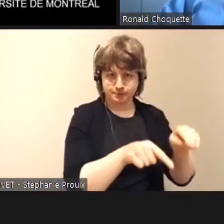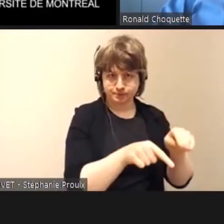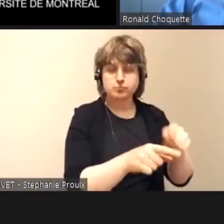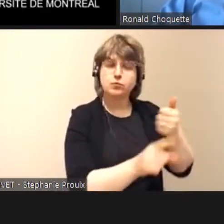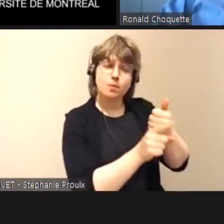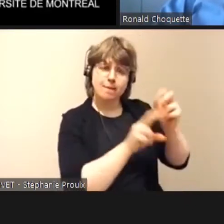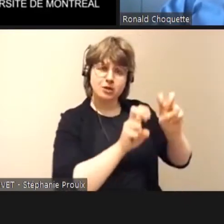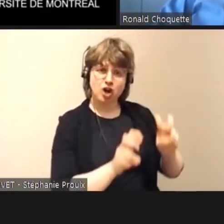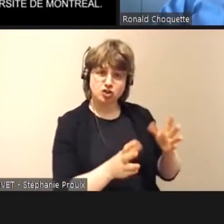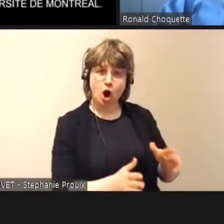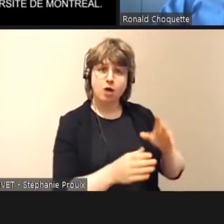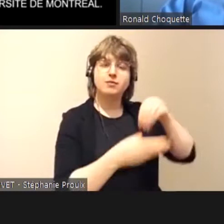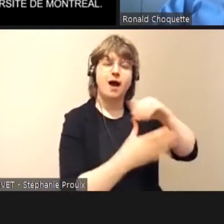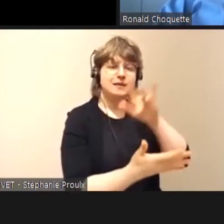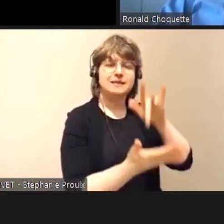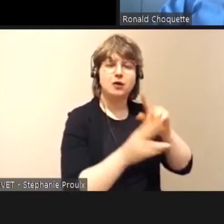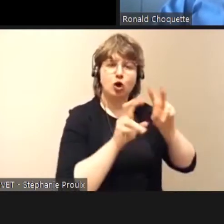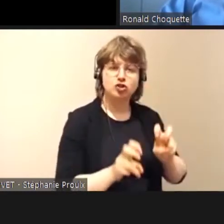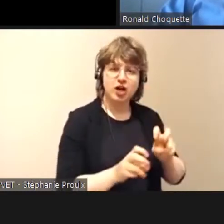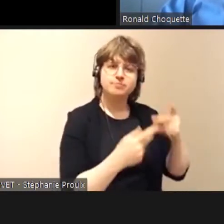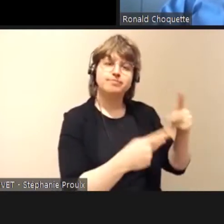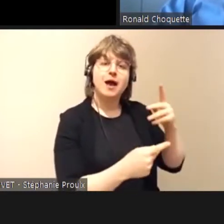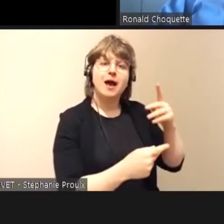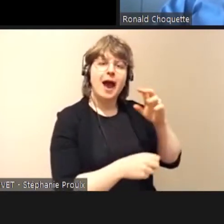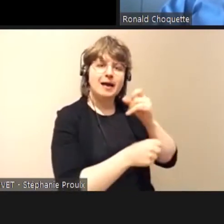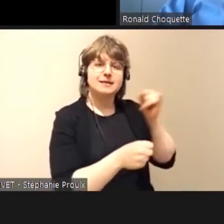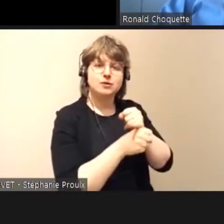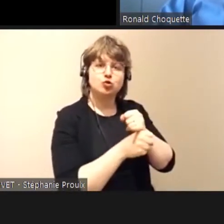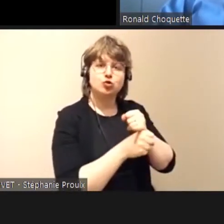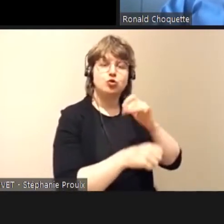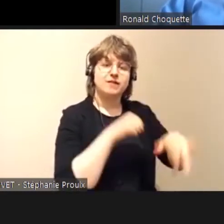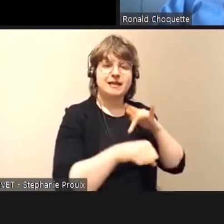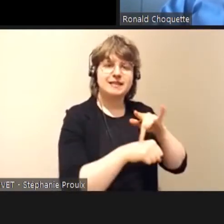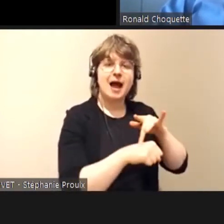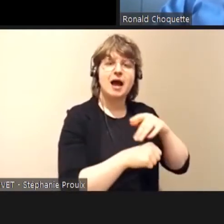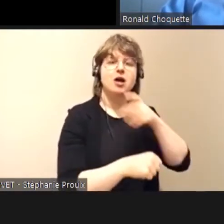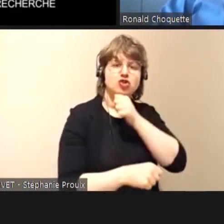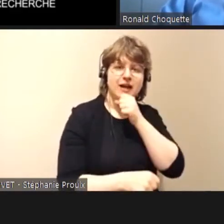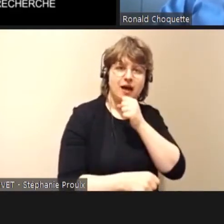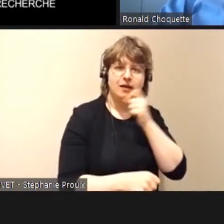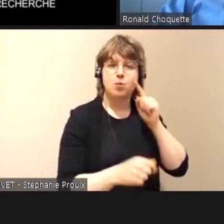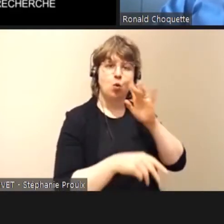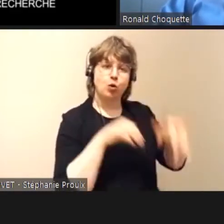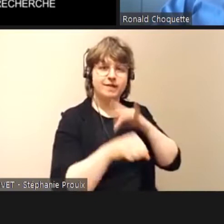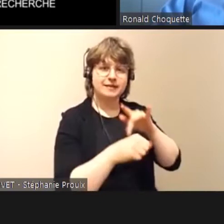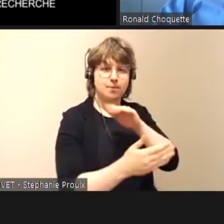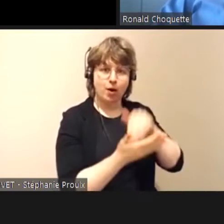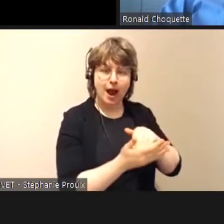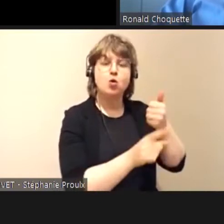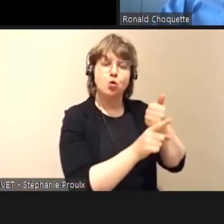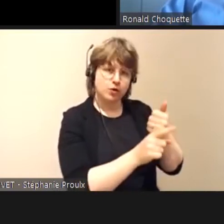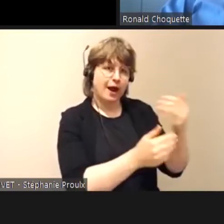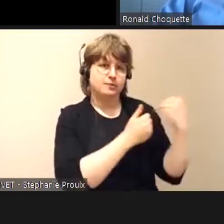est chercheur au centre de recherche de l'Institut universitaire de gériatrie de l'Université de Montréal, titulaire